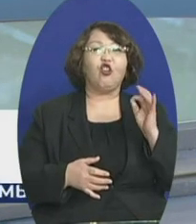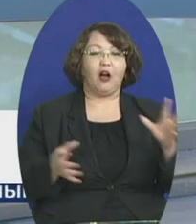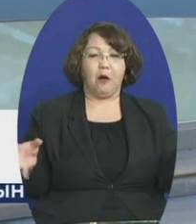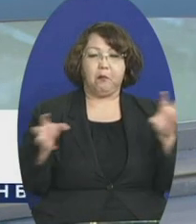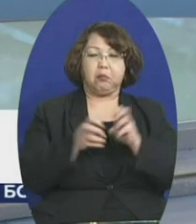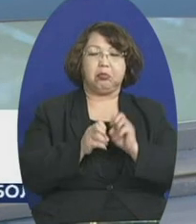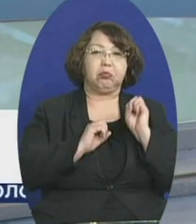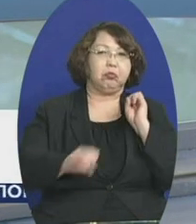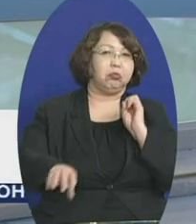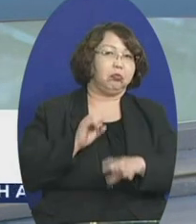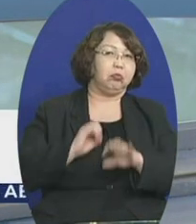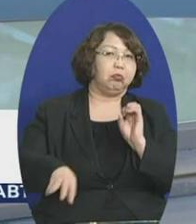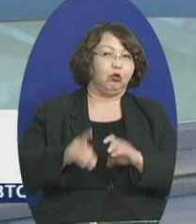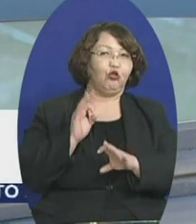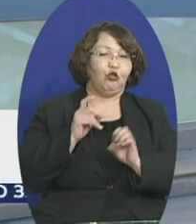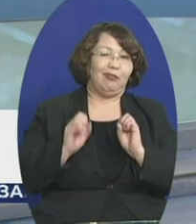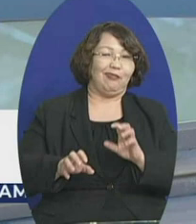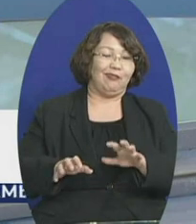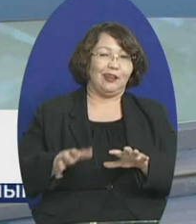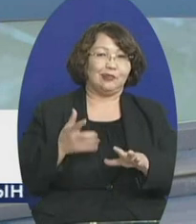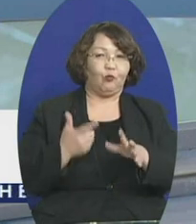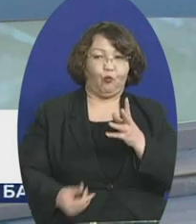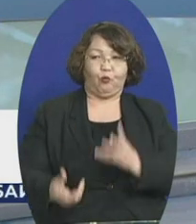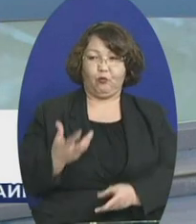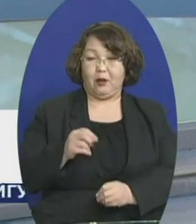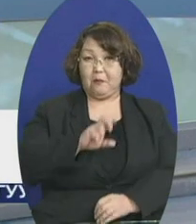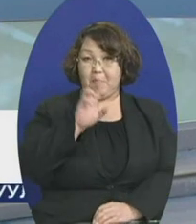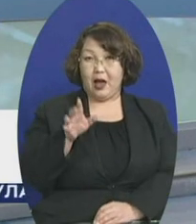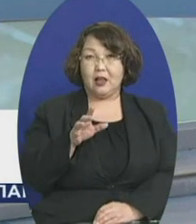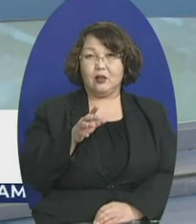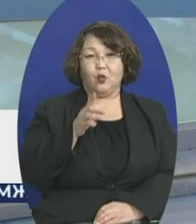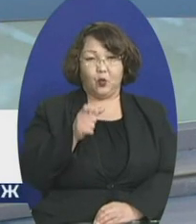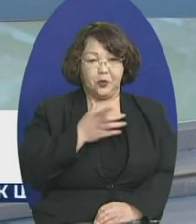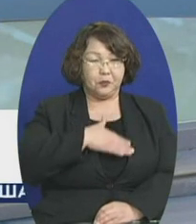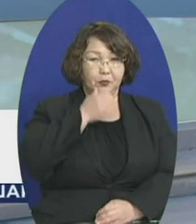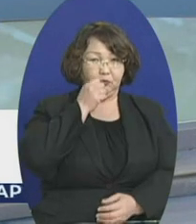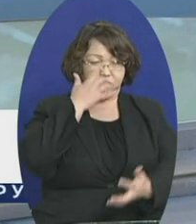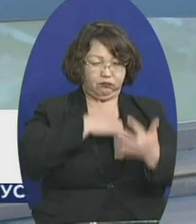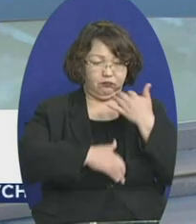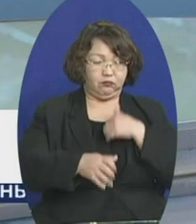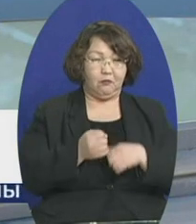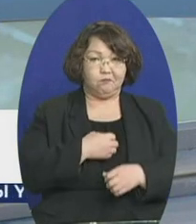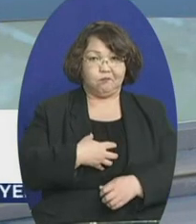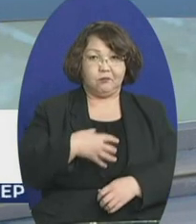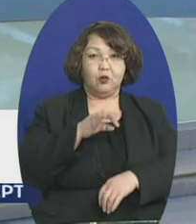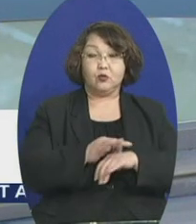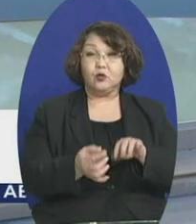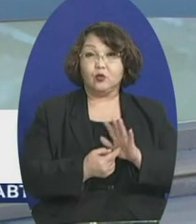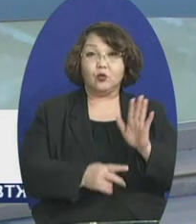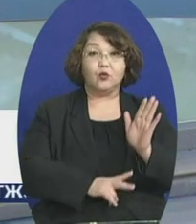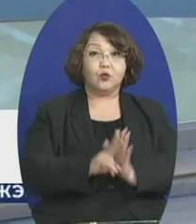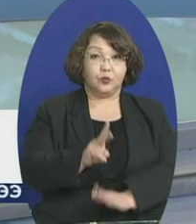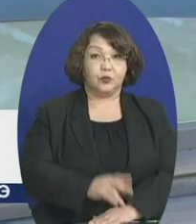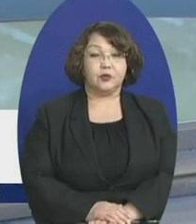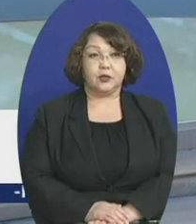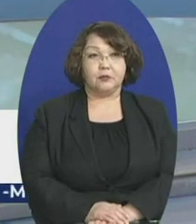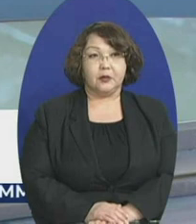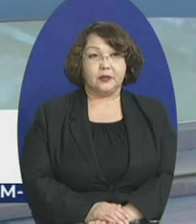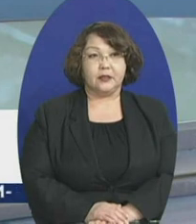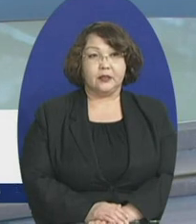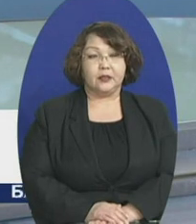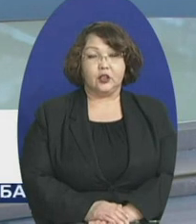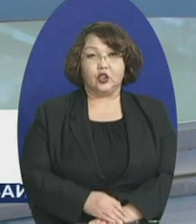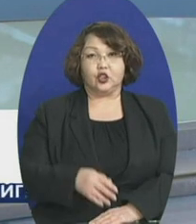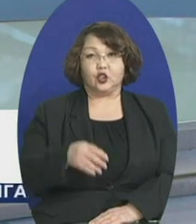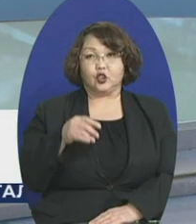Энэ нь байгаль орчин цаашлаад одоо хүний эрүүл мэндийн сөрөг нөлөө үзүүлээ зогсохгүй хавдрын өвчлөлийн суур шалтгаан болдгийг мэрэгжилтнүүд анхааруулсан. Тэгвэл энэ